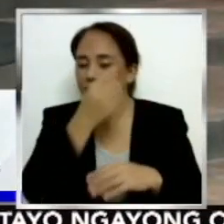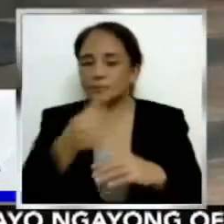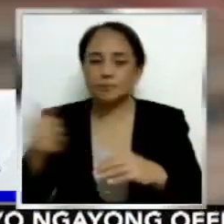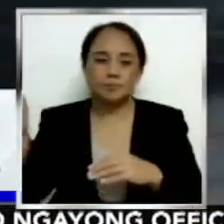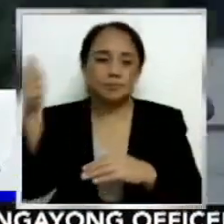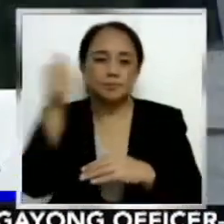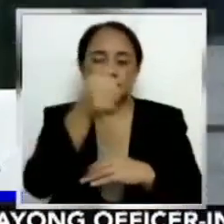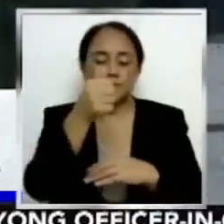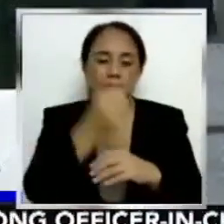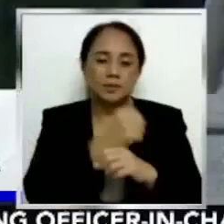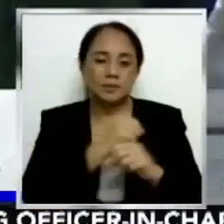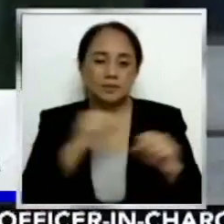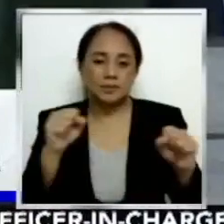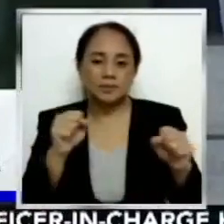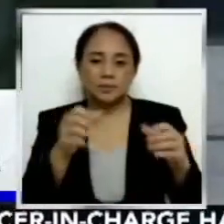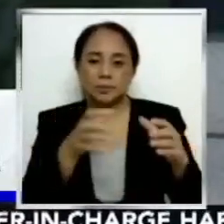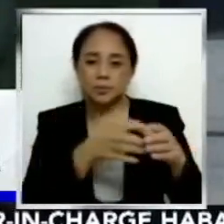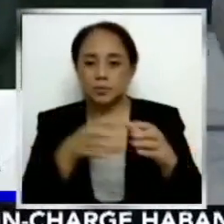bansa.